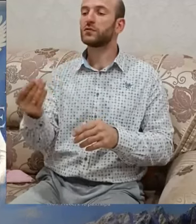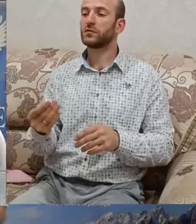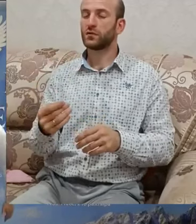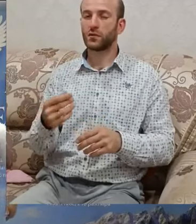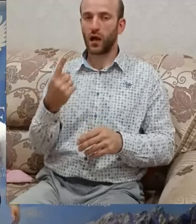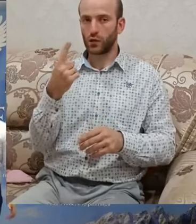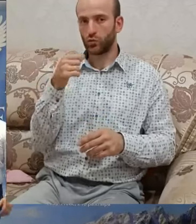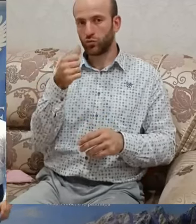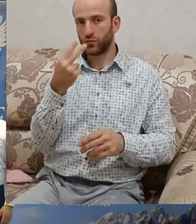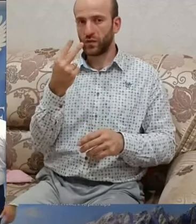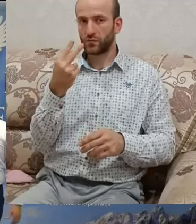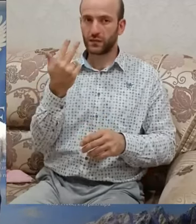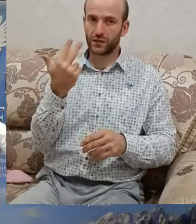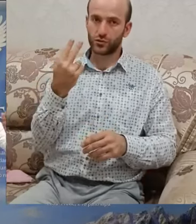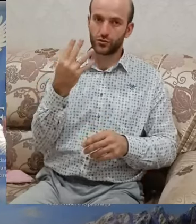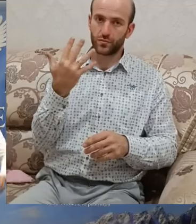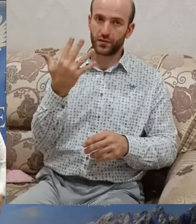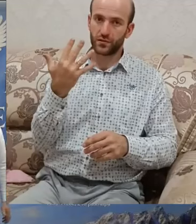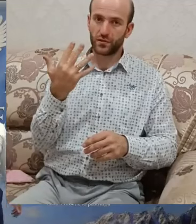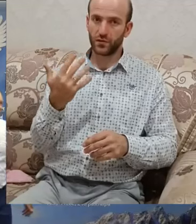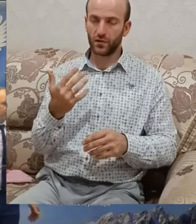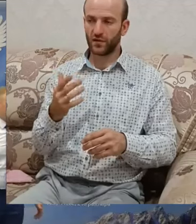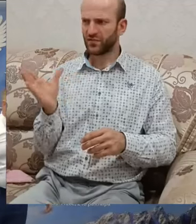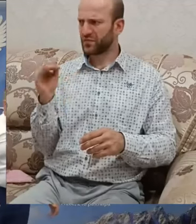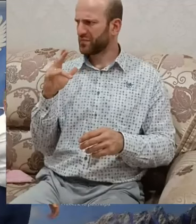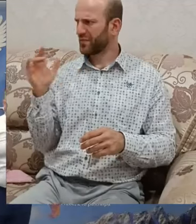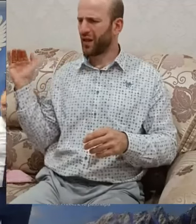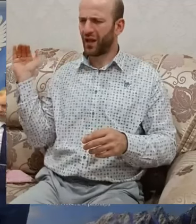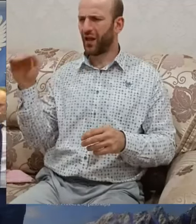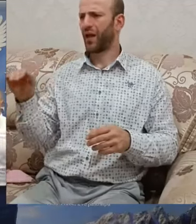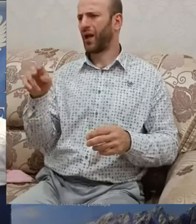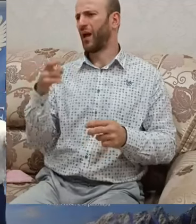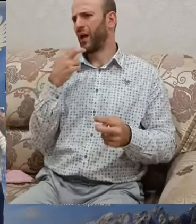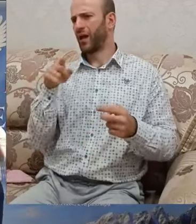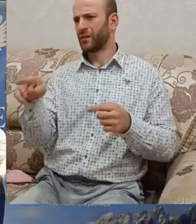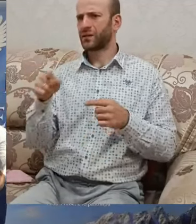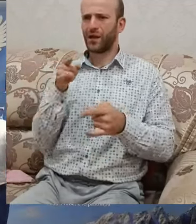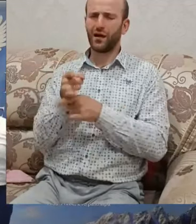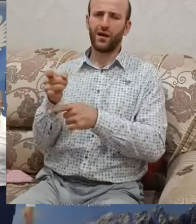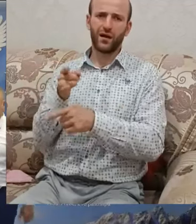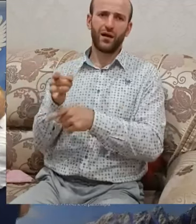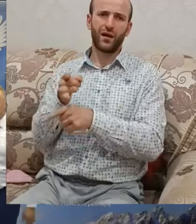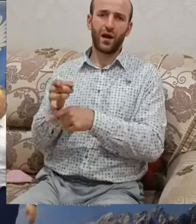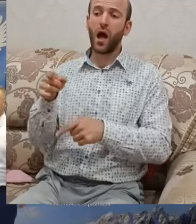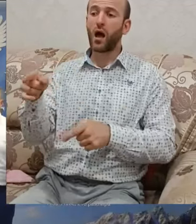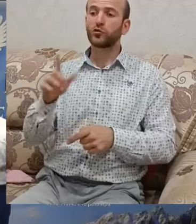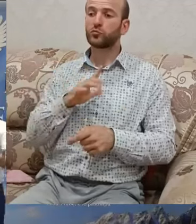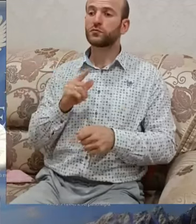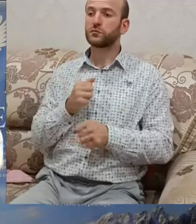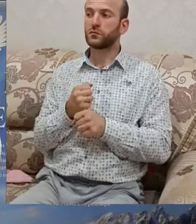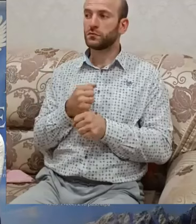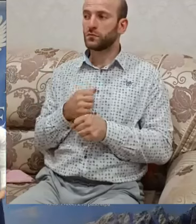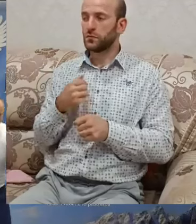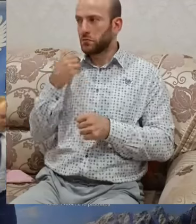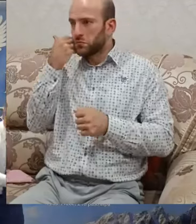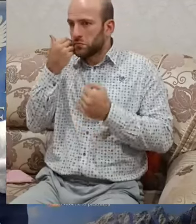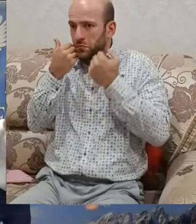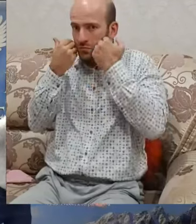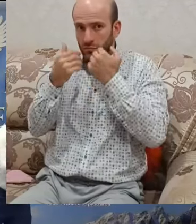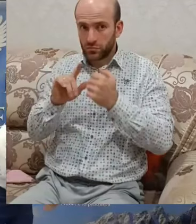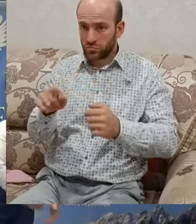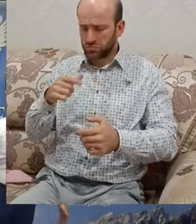kalbėjo, pranašo sako. I visi na nemo nagavarivali. Visi juokėsi. Prorogavarivali, visi smijalis. Bet ką jisai davė? Jisai tikėjo. A što on dėl, on vėryl? Nes Dievas